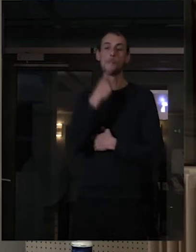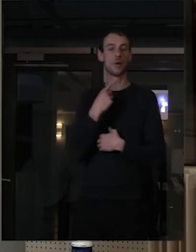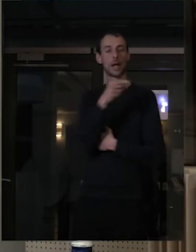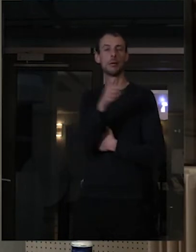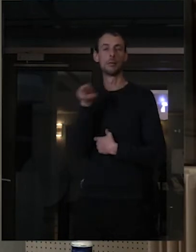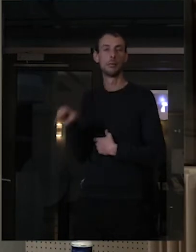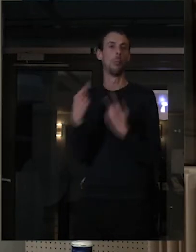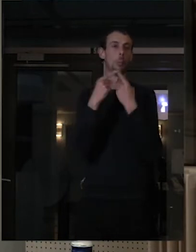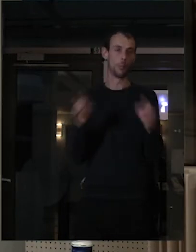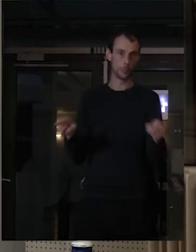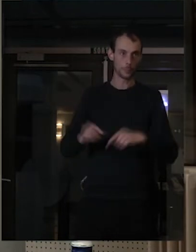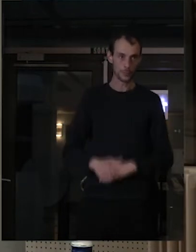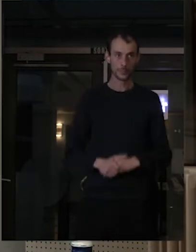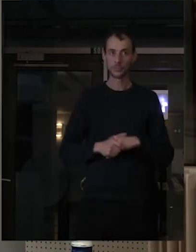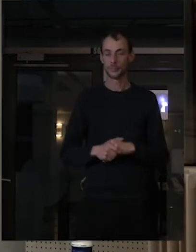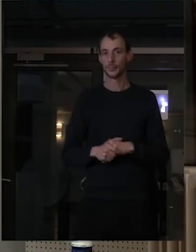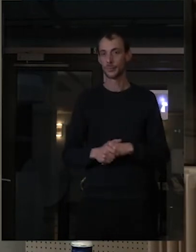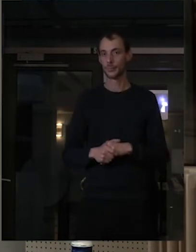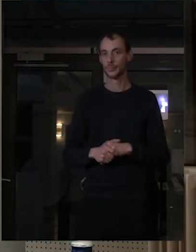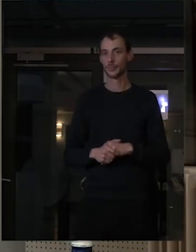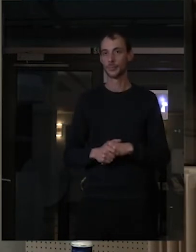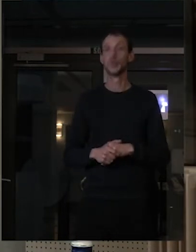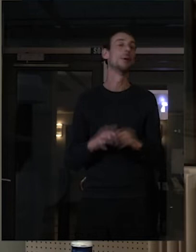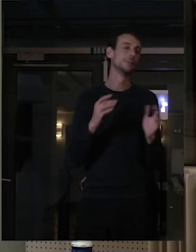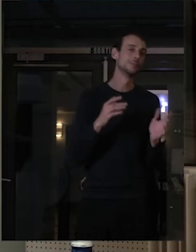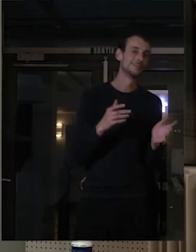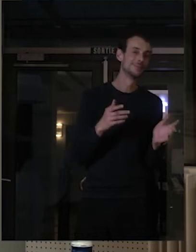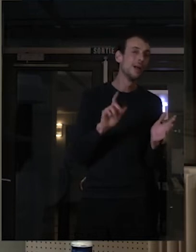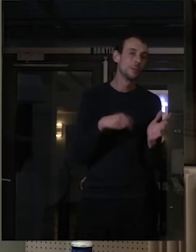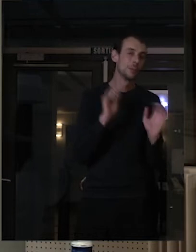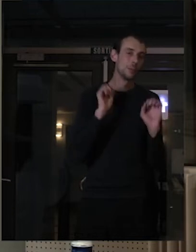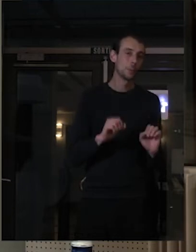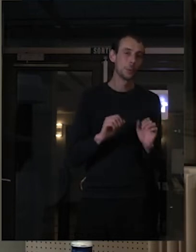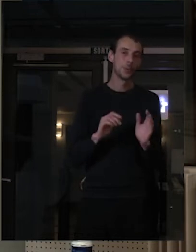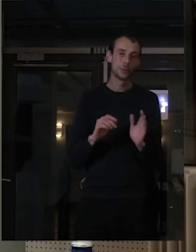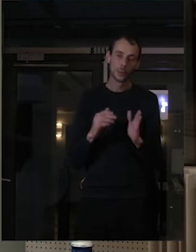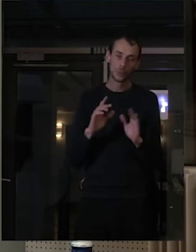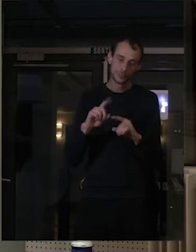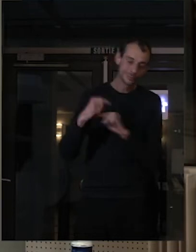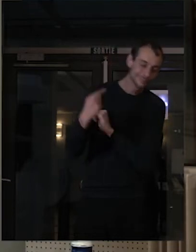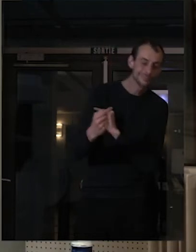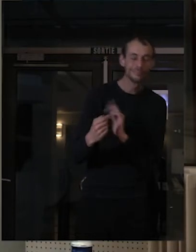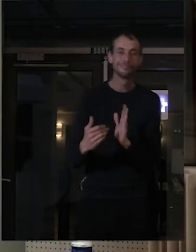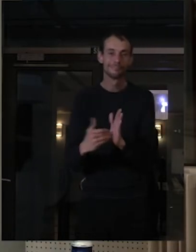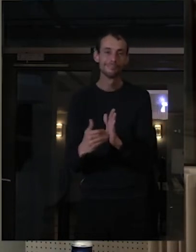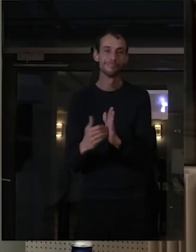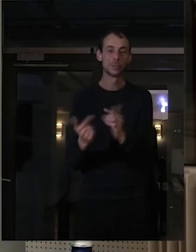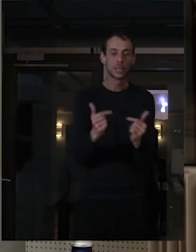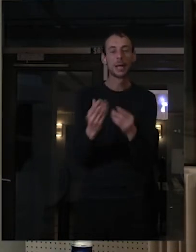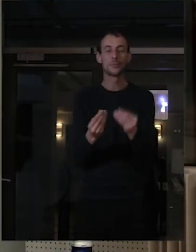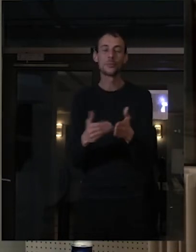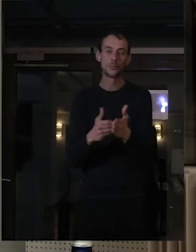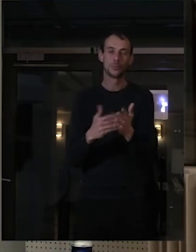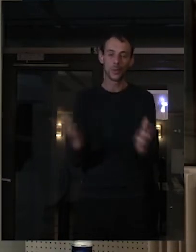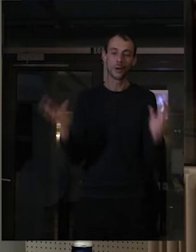Voilà, ça pourrait aussi faire bien sûr l'objet d'un autre débat et d'une autre table ronde. Je retiens aussi